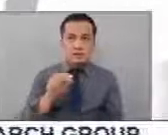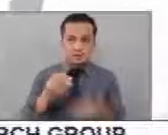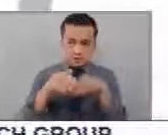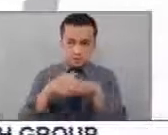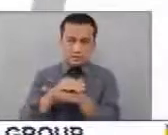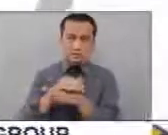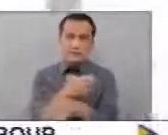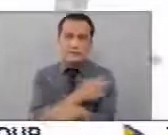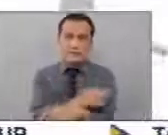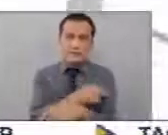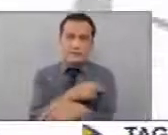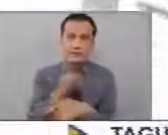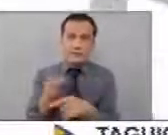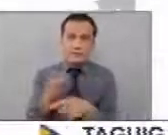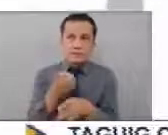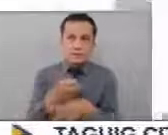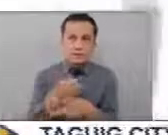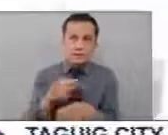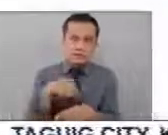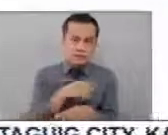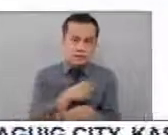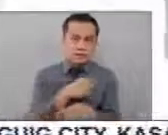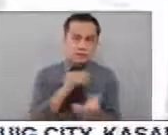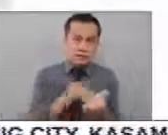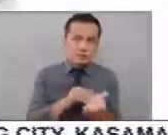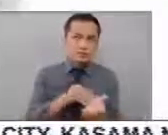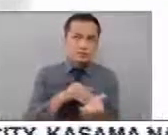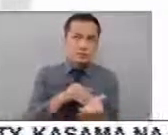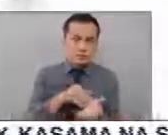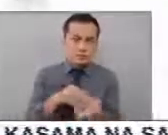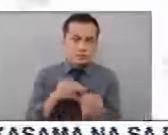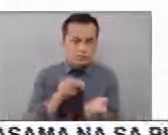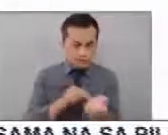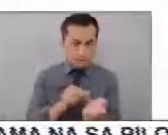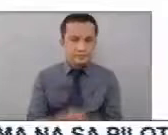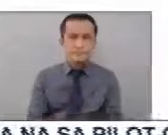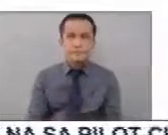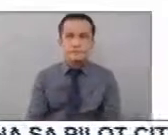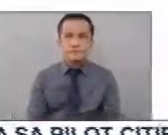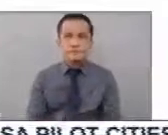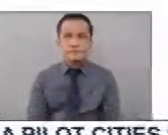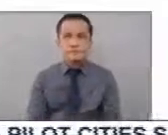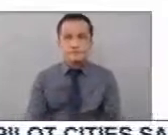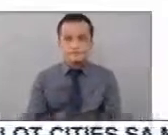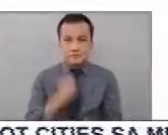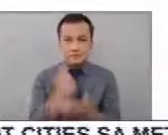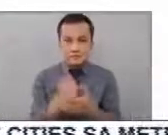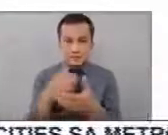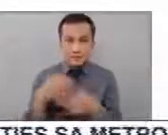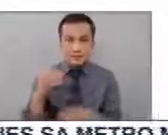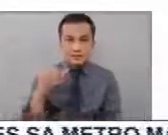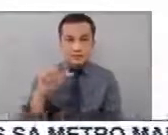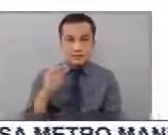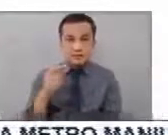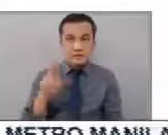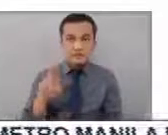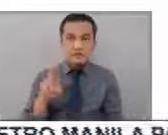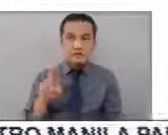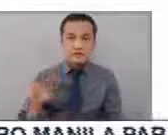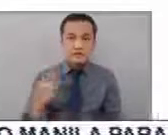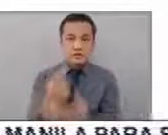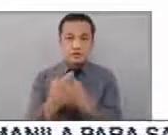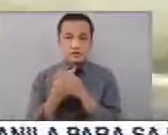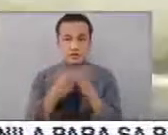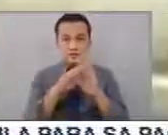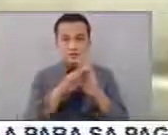18,425 ang total active cases. Pinakamarami pa rin sa Davao City na umabot sa 382. 13 din